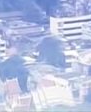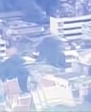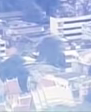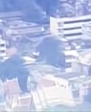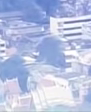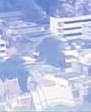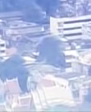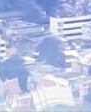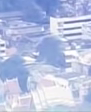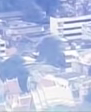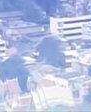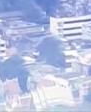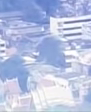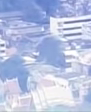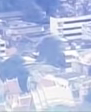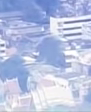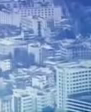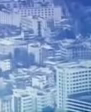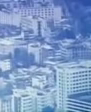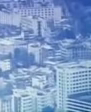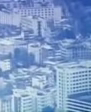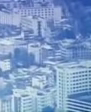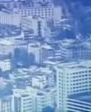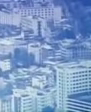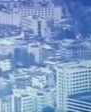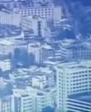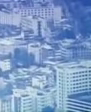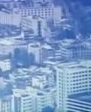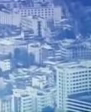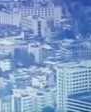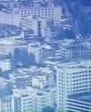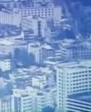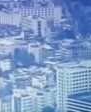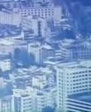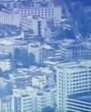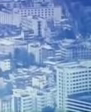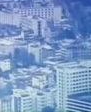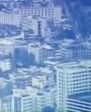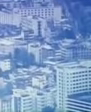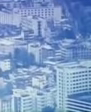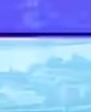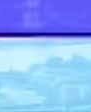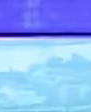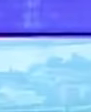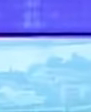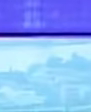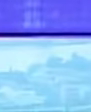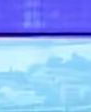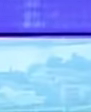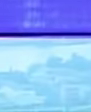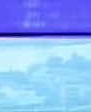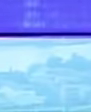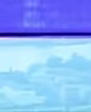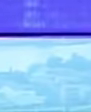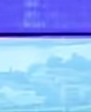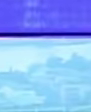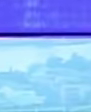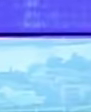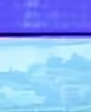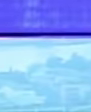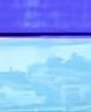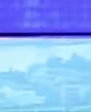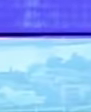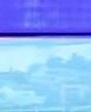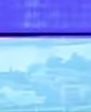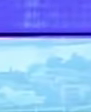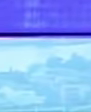much. That's all I have today. สวัสดีครับ ค่ะขอบพระคุณนะคะสำหรับท่านรองอธิบดีกรมสารนิเทศและรองโฆษกกระทรวงการต่างประเท